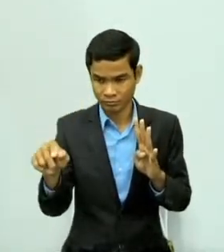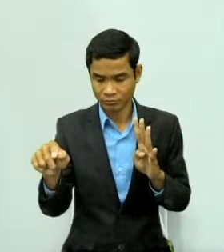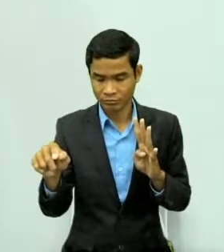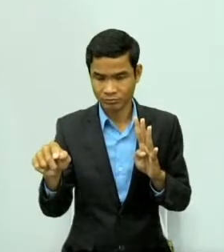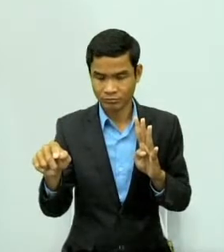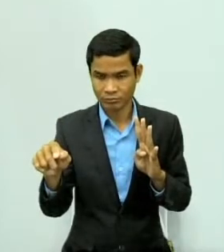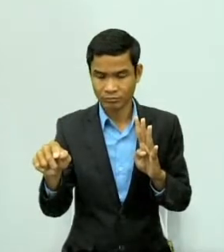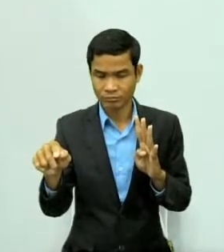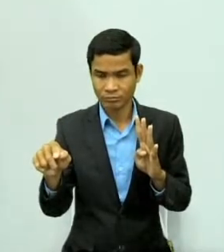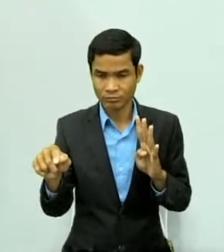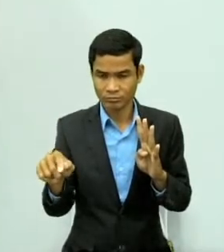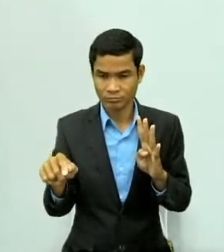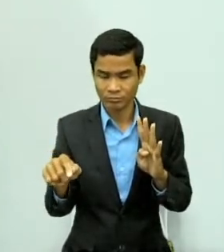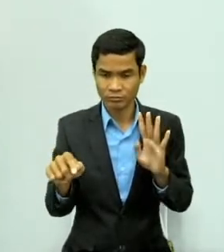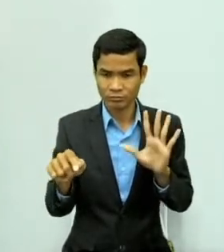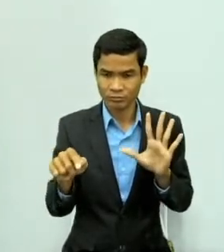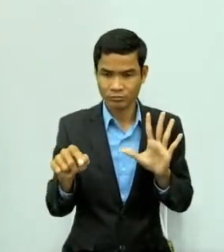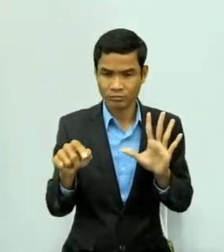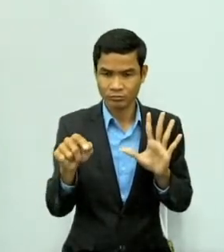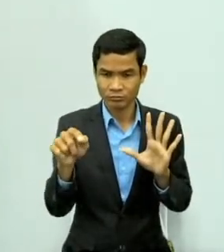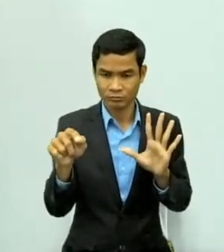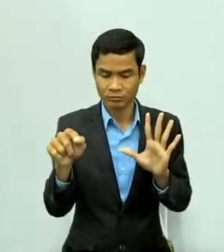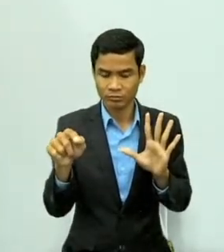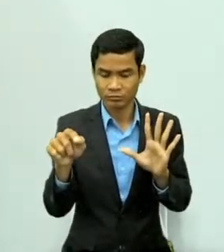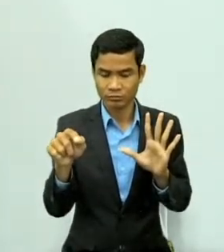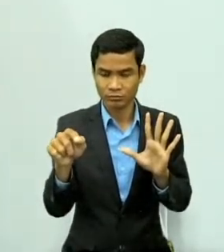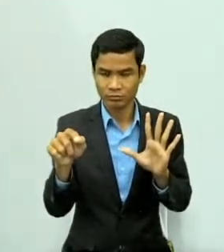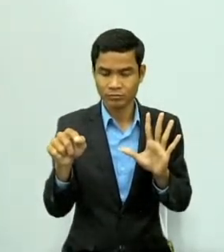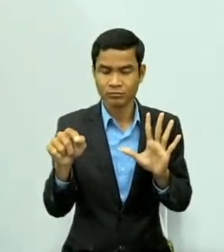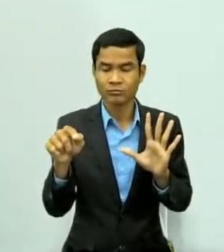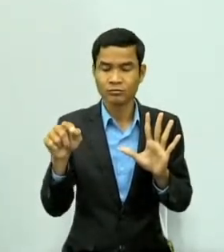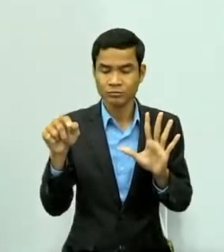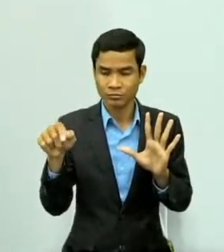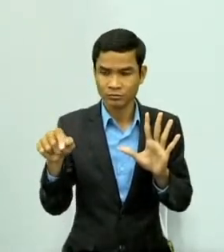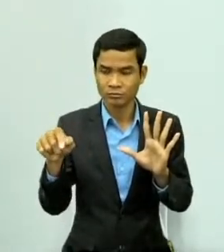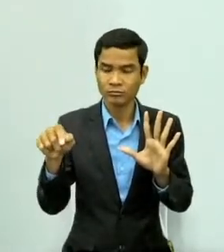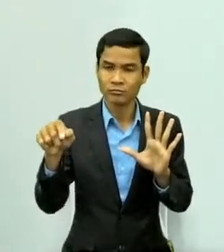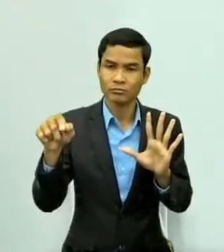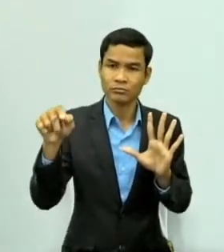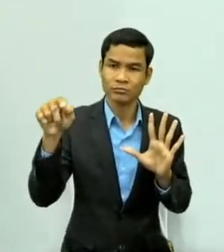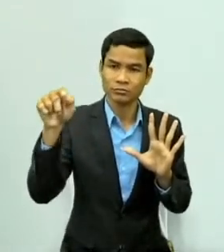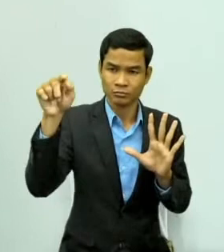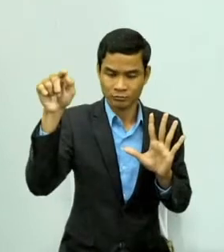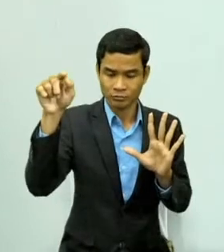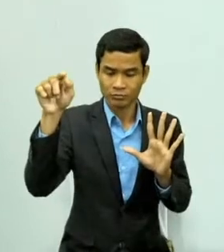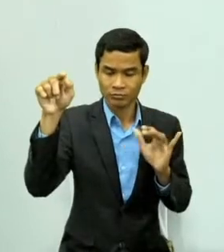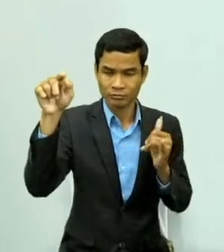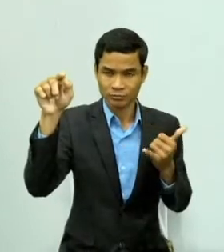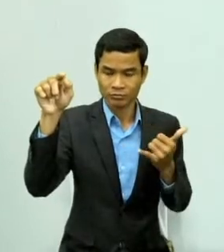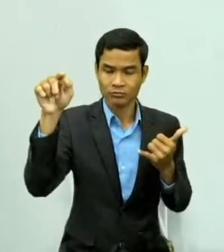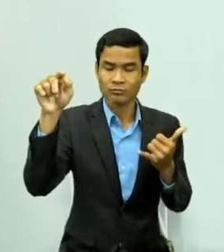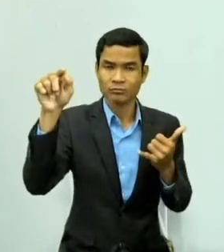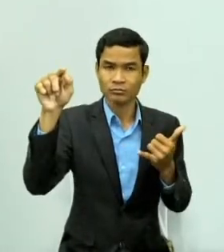ង់5កោងផ្ងា6បន្តត្រង់ពីក្រោមឡើ